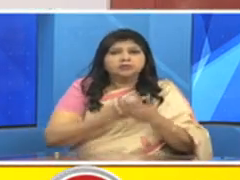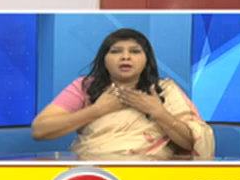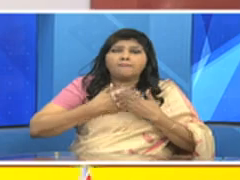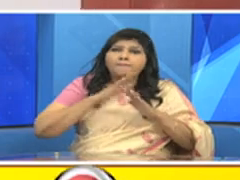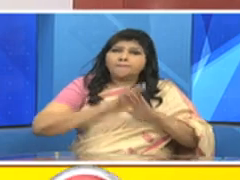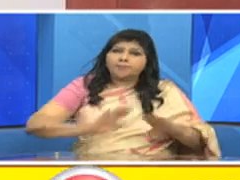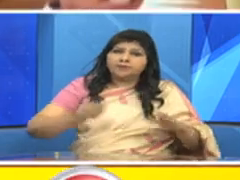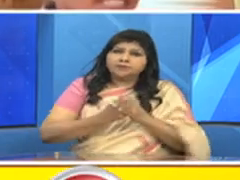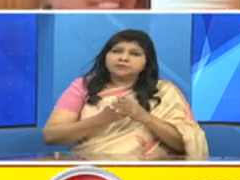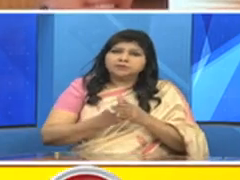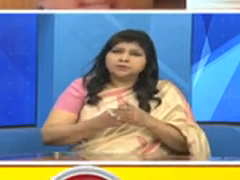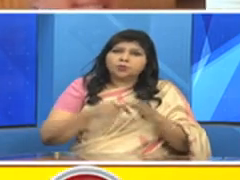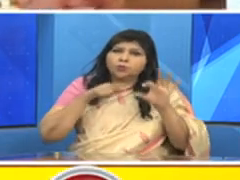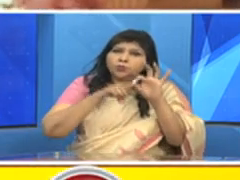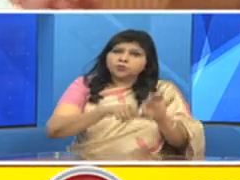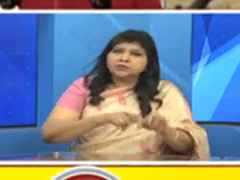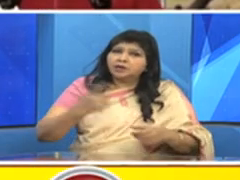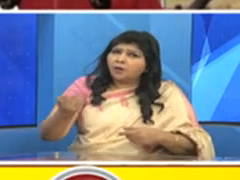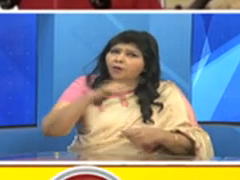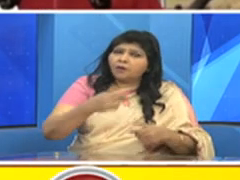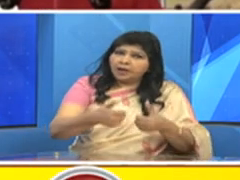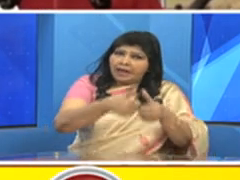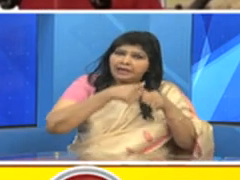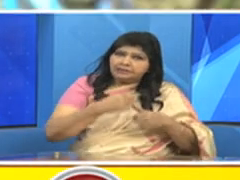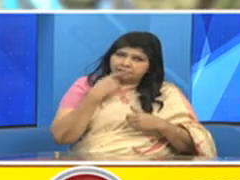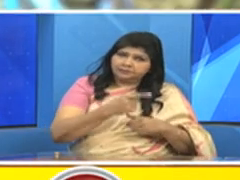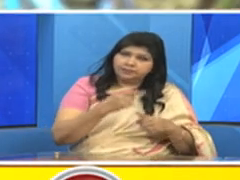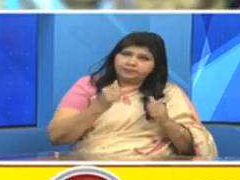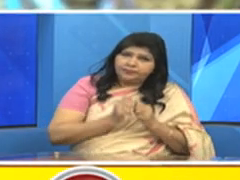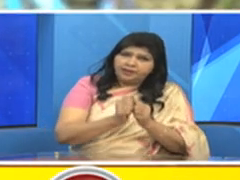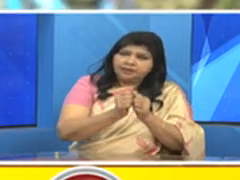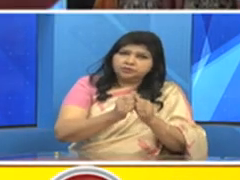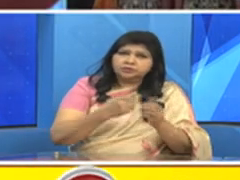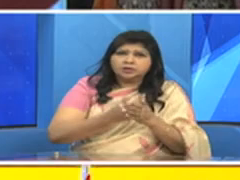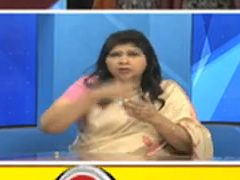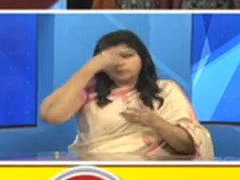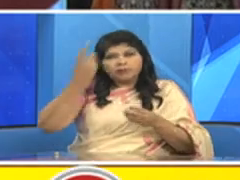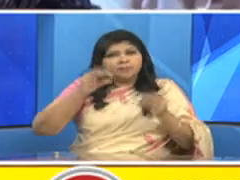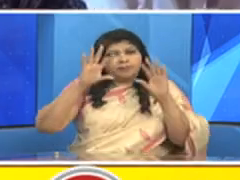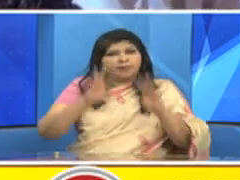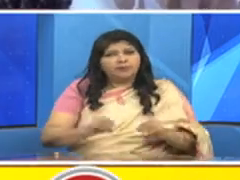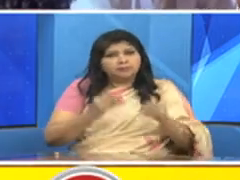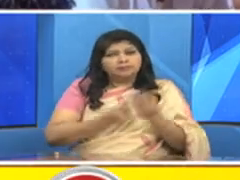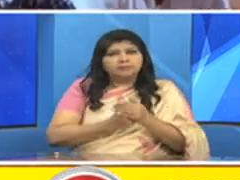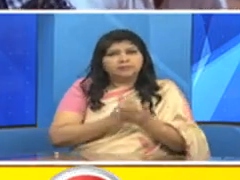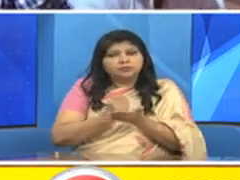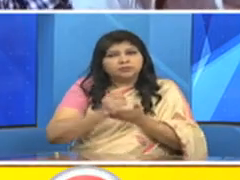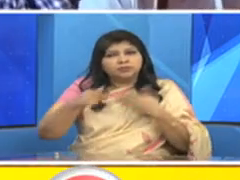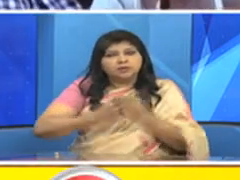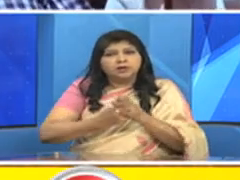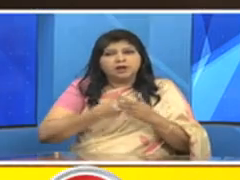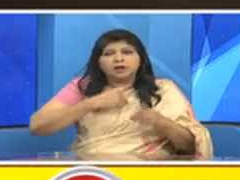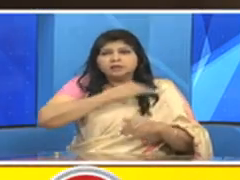शांति हर सवाल के जवाब का आधार हो, एकजुटता हर समस्या के समाधान के प्रयास में हो और